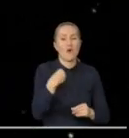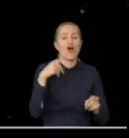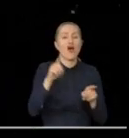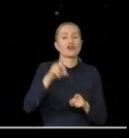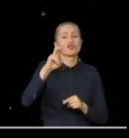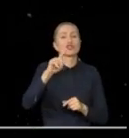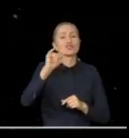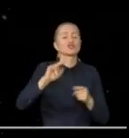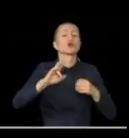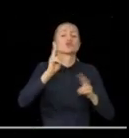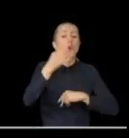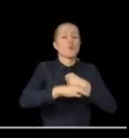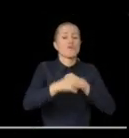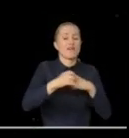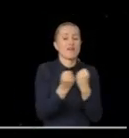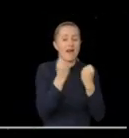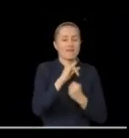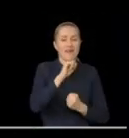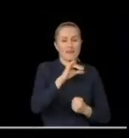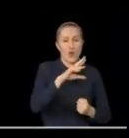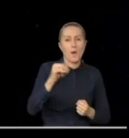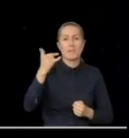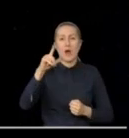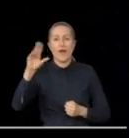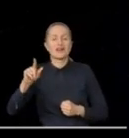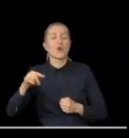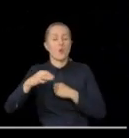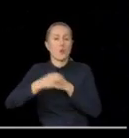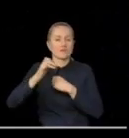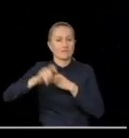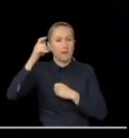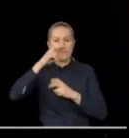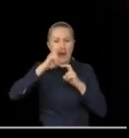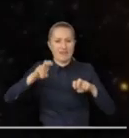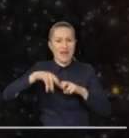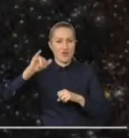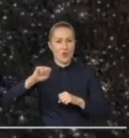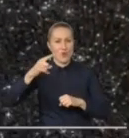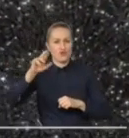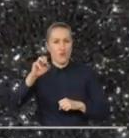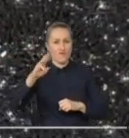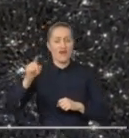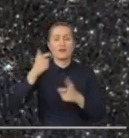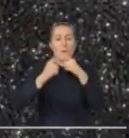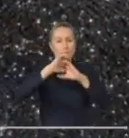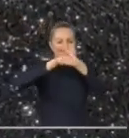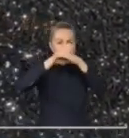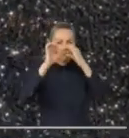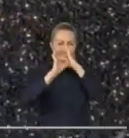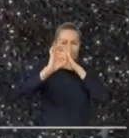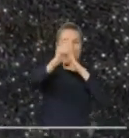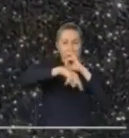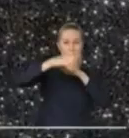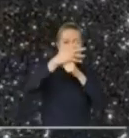Uniwersytetu Jagiellońskiego i Katarzyna Małek z Narodowego Centrum Badań Jądrowych. Mapę wykonano radioteleskopem LOFAR. Składa się z 52